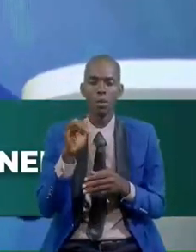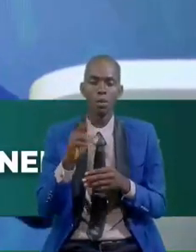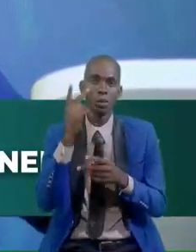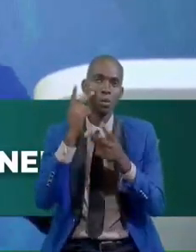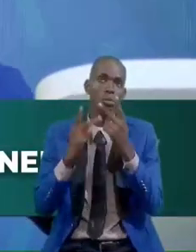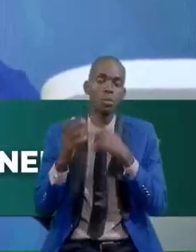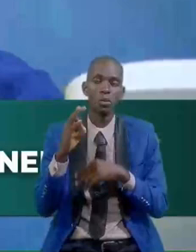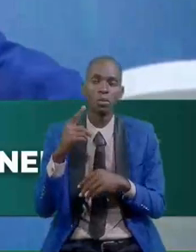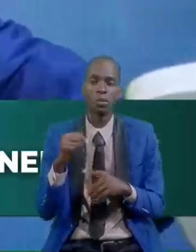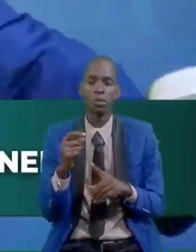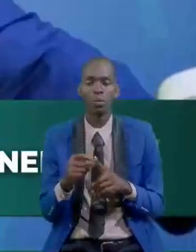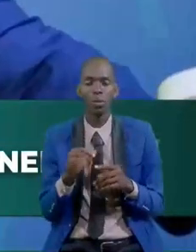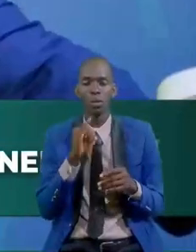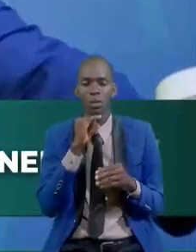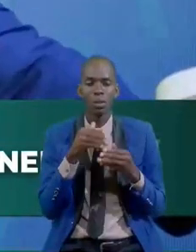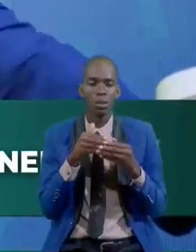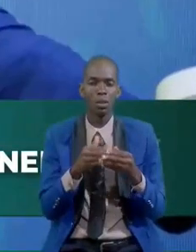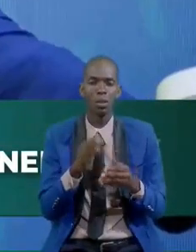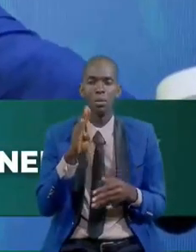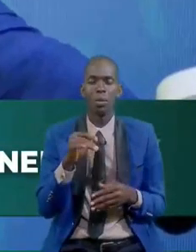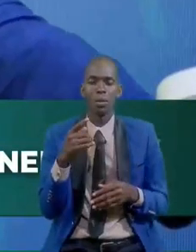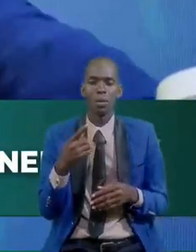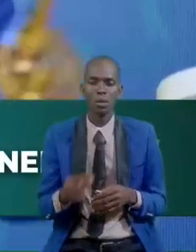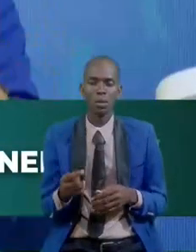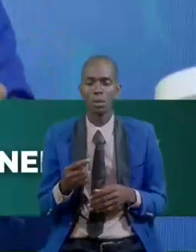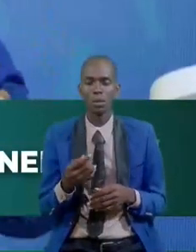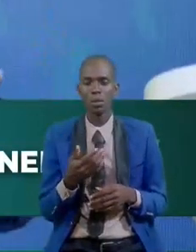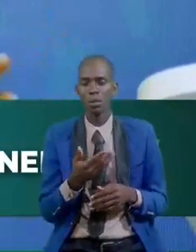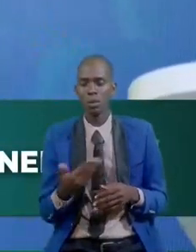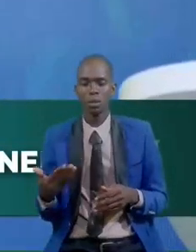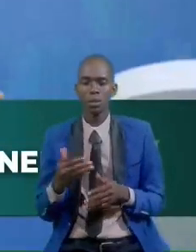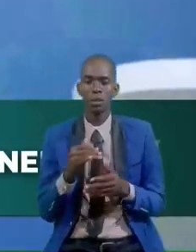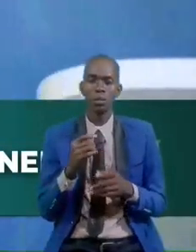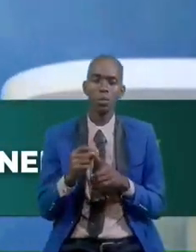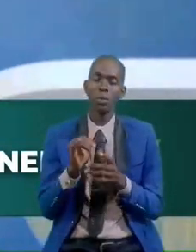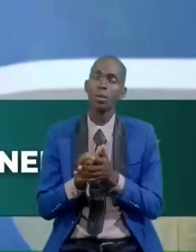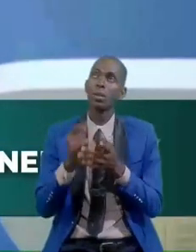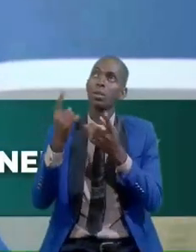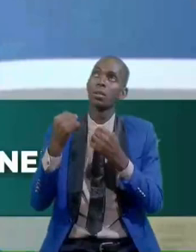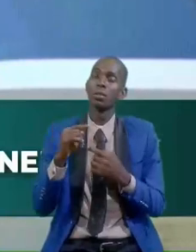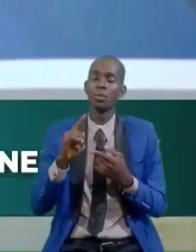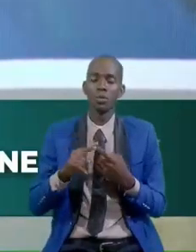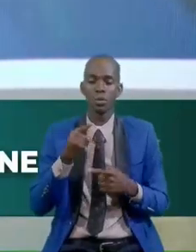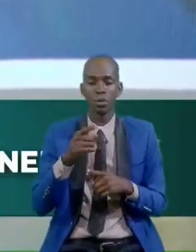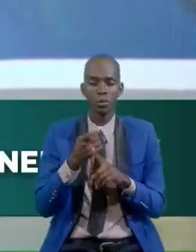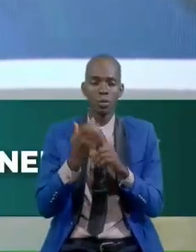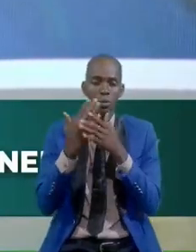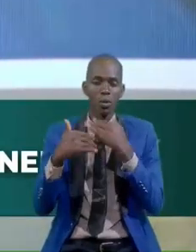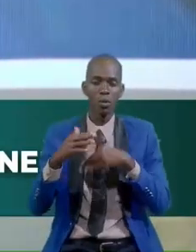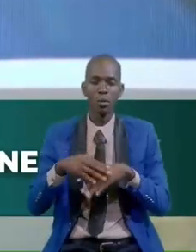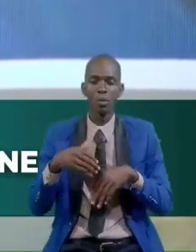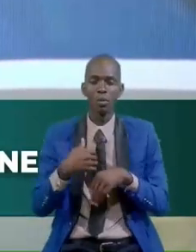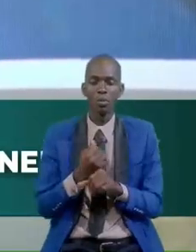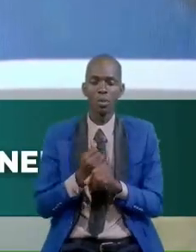de la parole. Il est guidé par la proclamation qui lui est parvenue du ciel. Il adresse sa